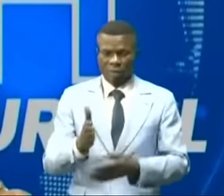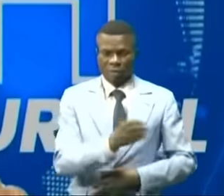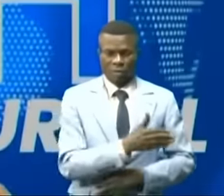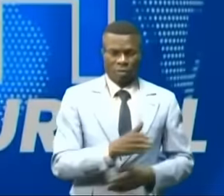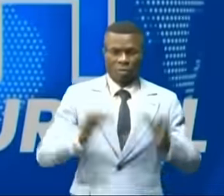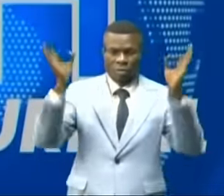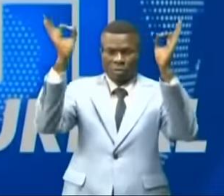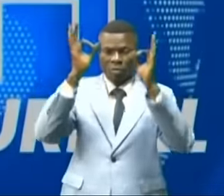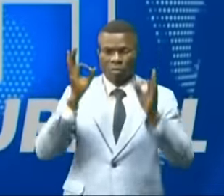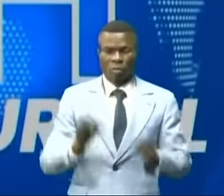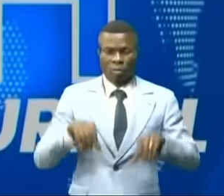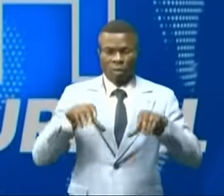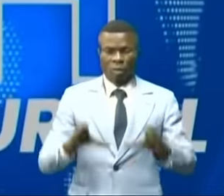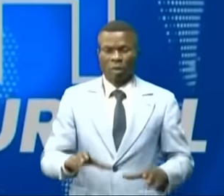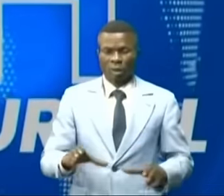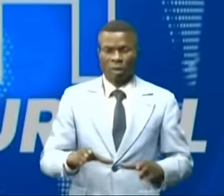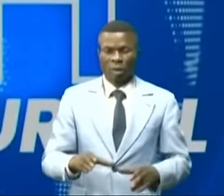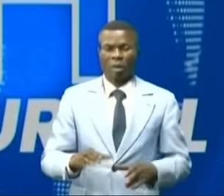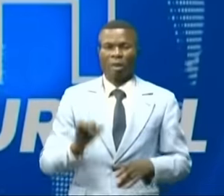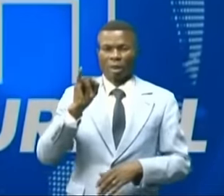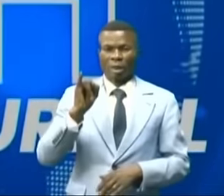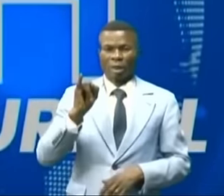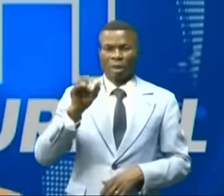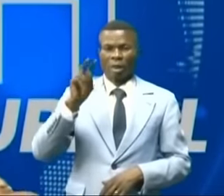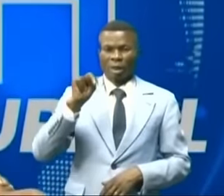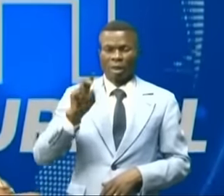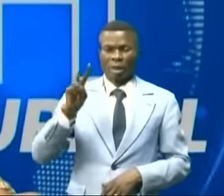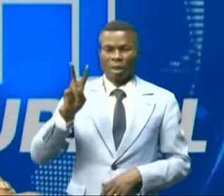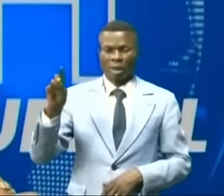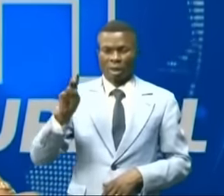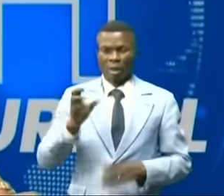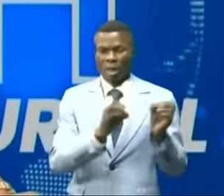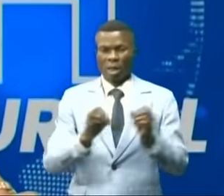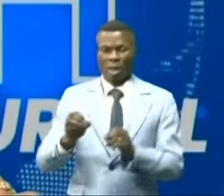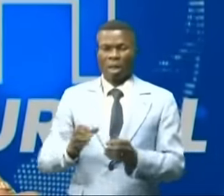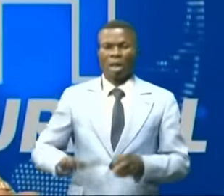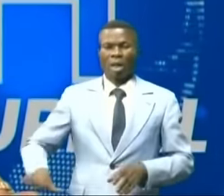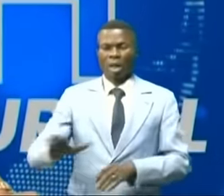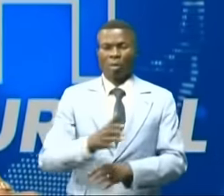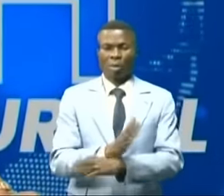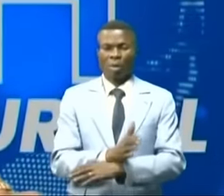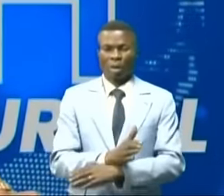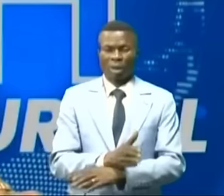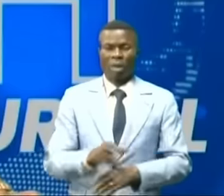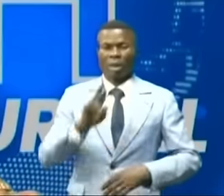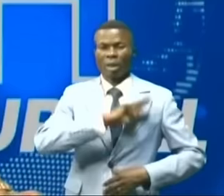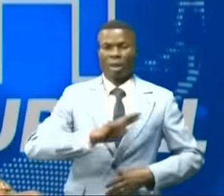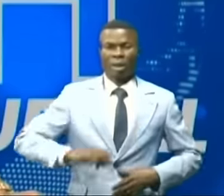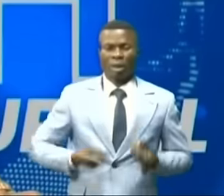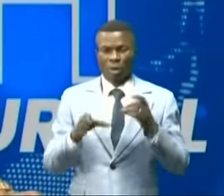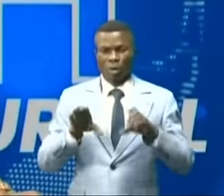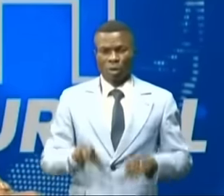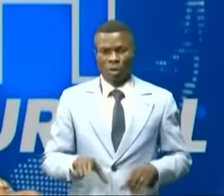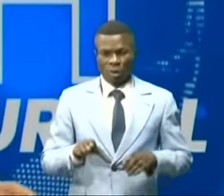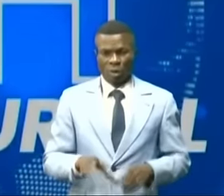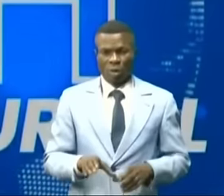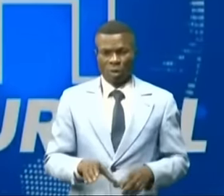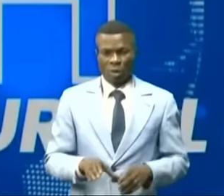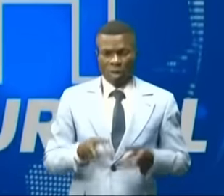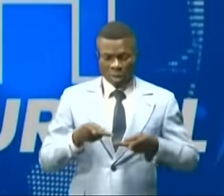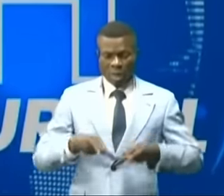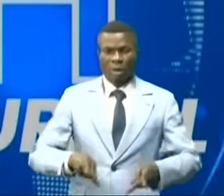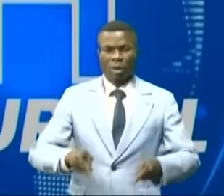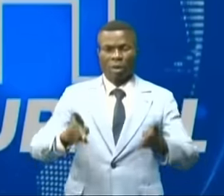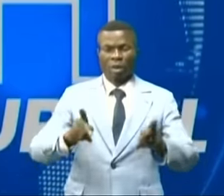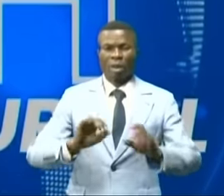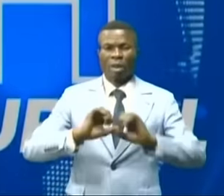Le forum Congo Invest s'est tenu à Francfort, en Allemagne. La République démocratique du Congo, par le truchement